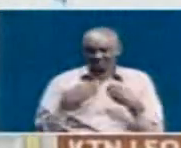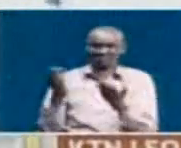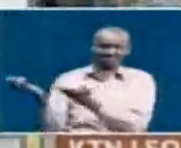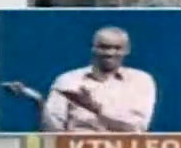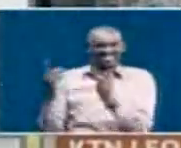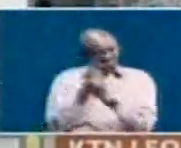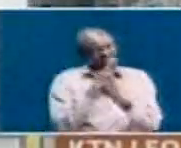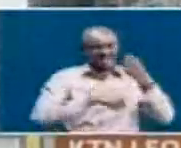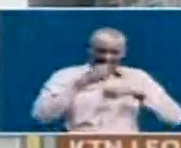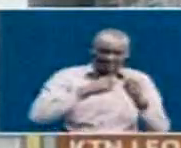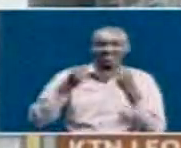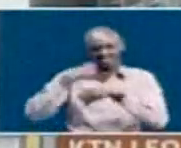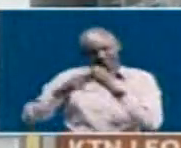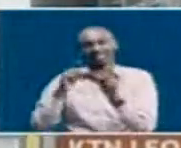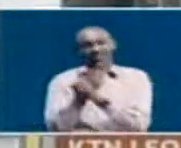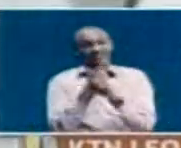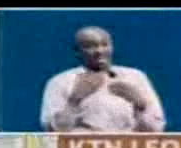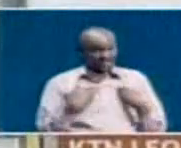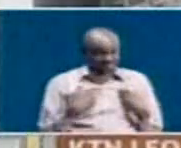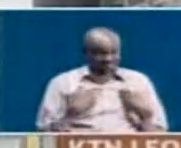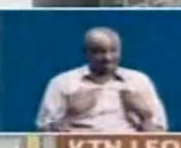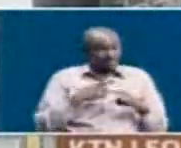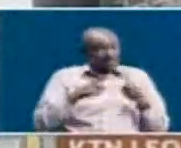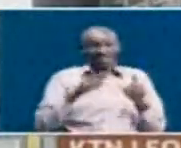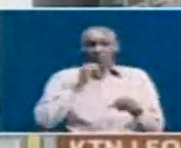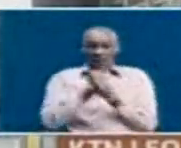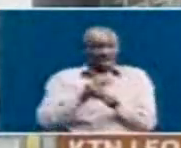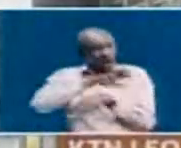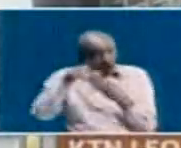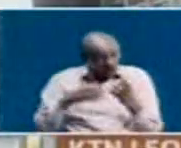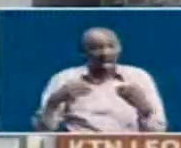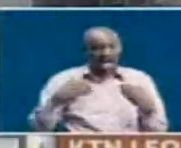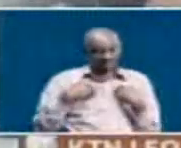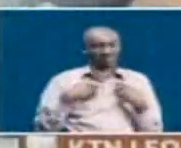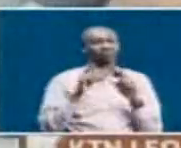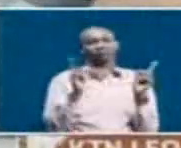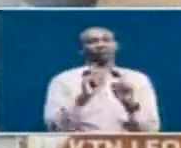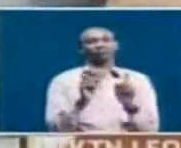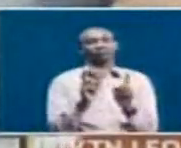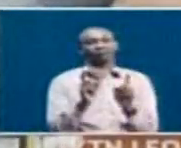mfungwa akihusishwa na kazi fulani. Lakini sio kila kazi inayofanywa na kila mfungwa hapa.